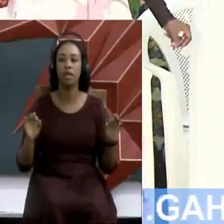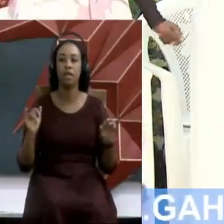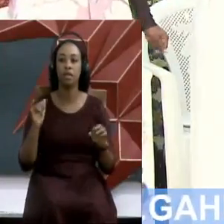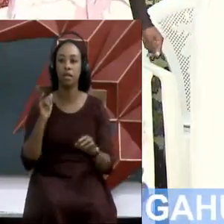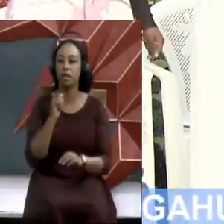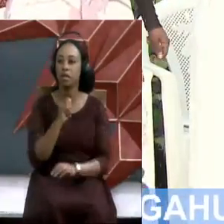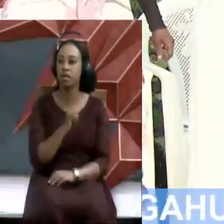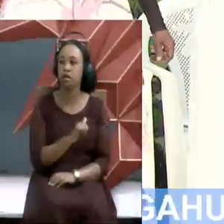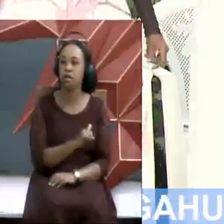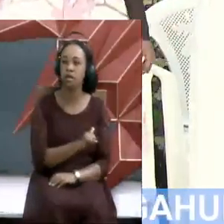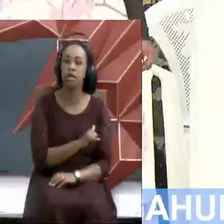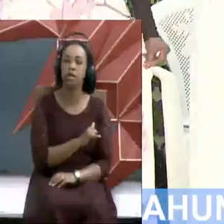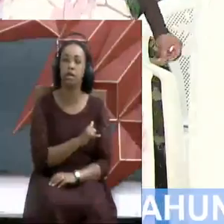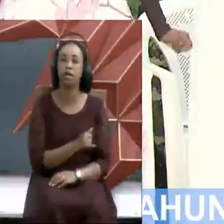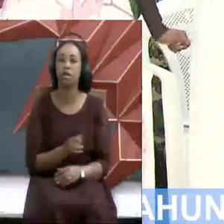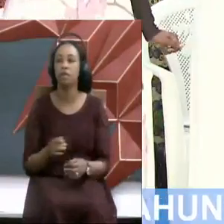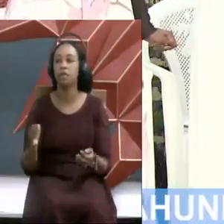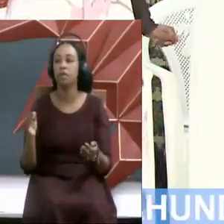itabaki